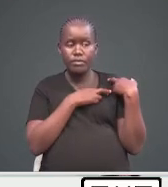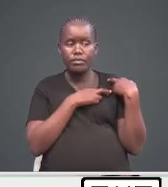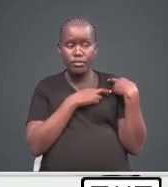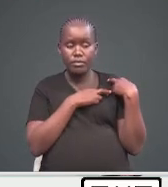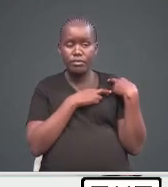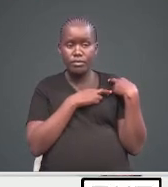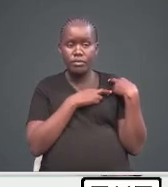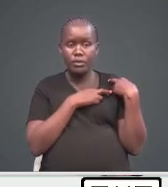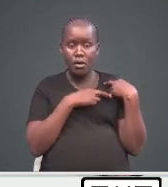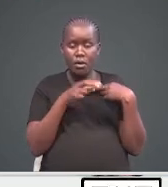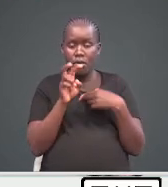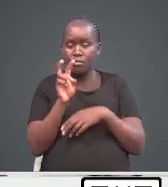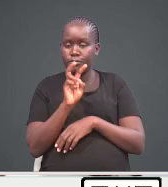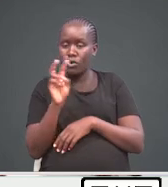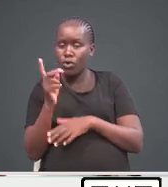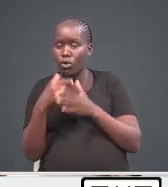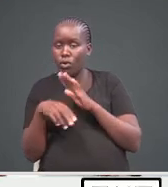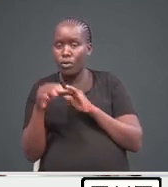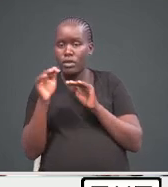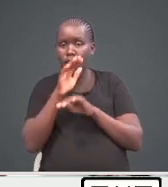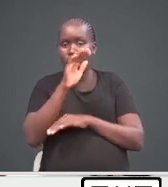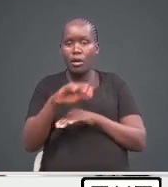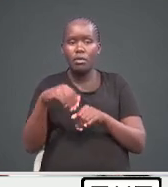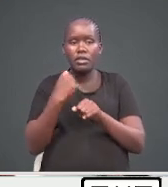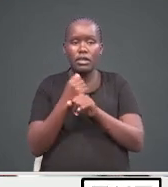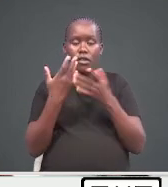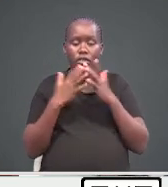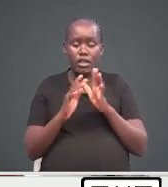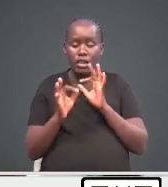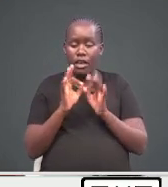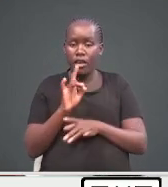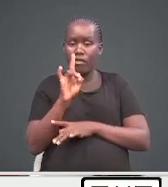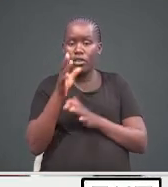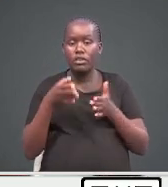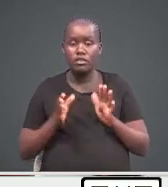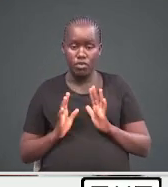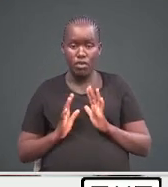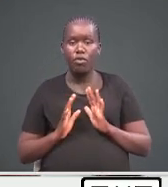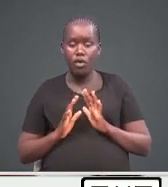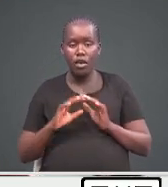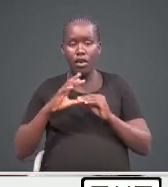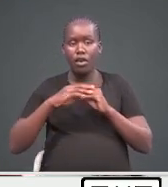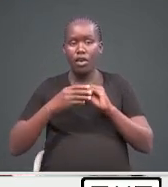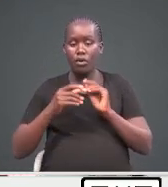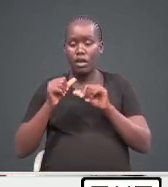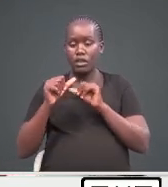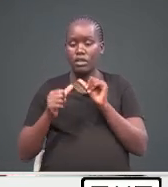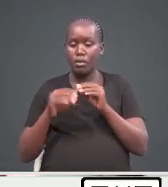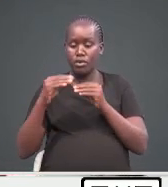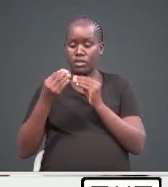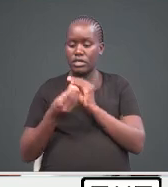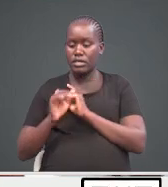ya kuangalia kile bunge imefanya kama ni njia moja yapo ya ku create ile inaitwa checks and balances.